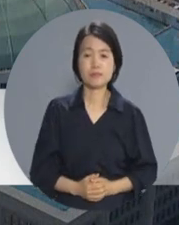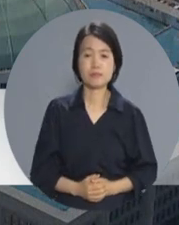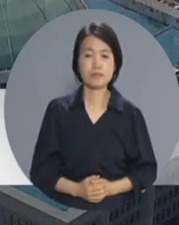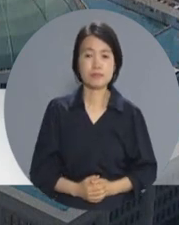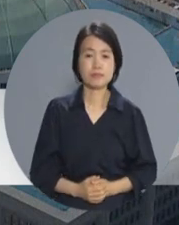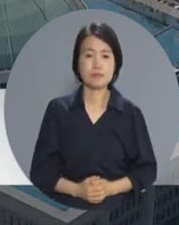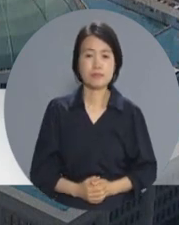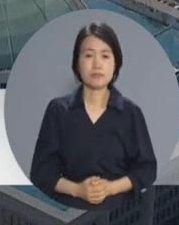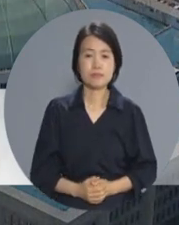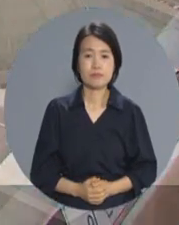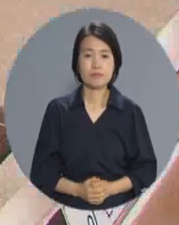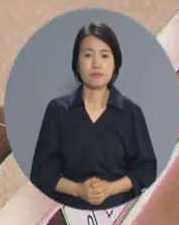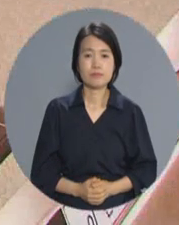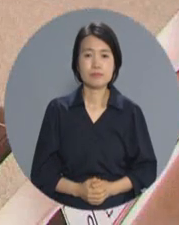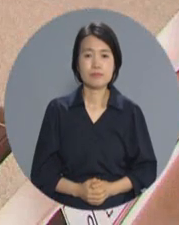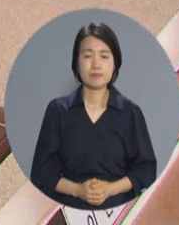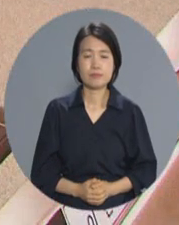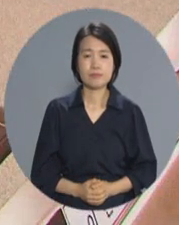기자입니다